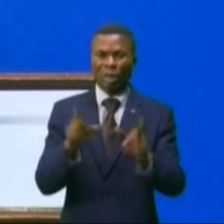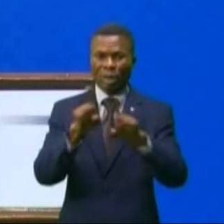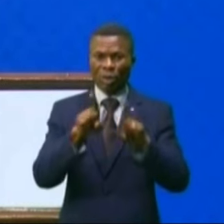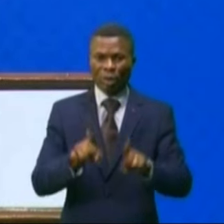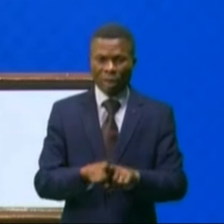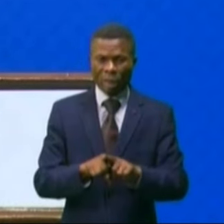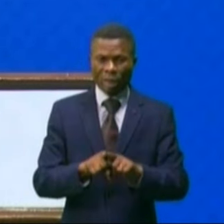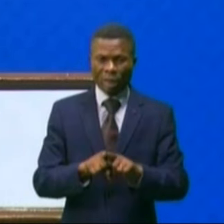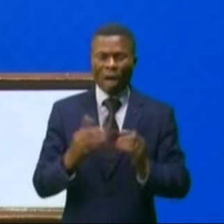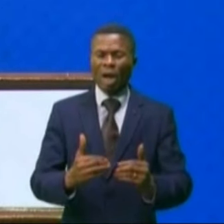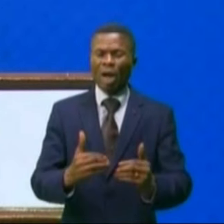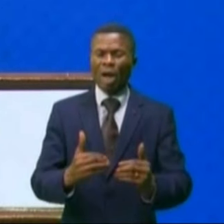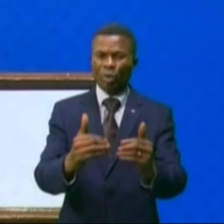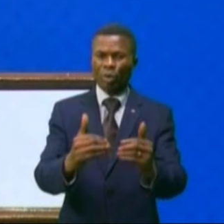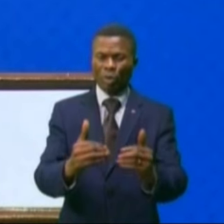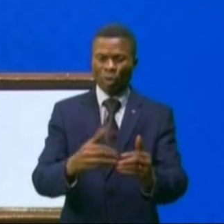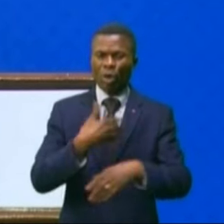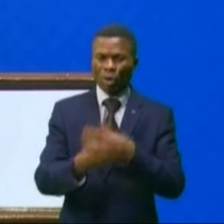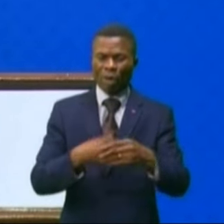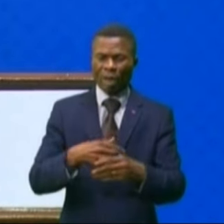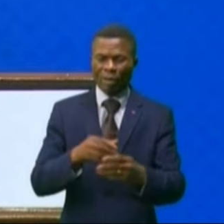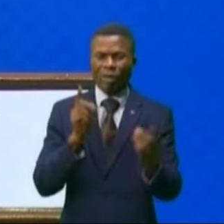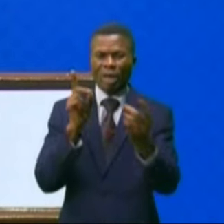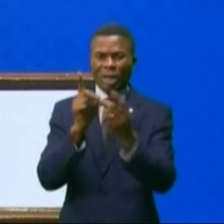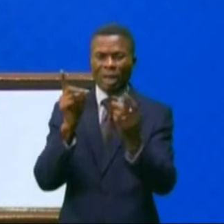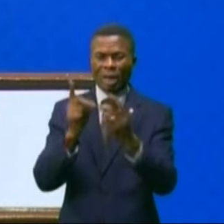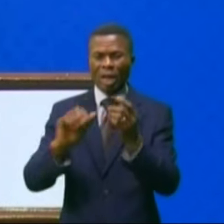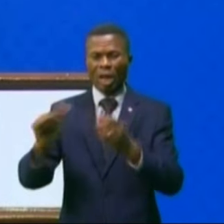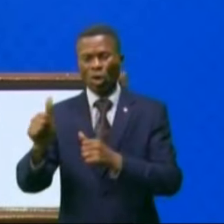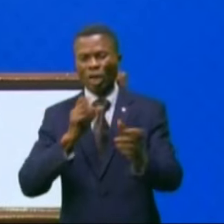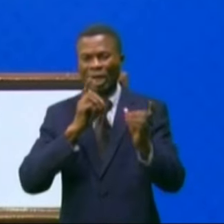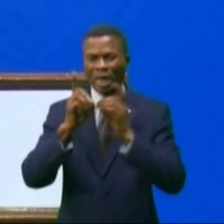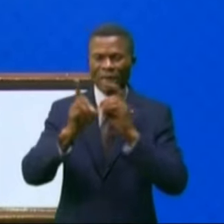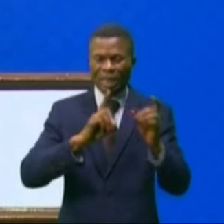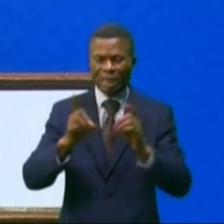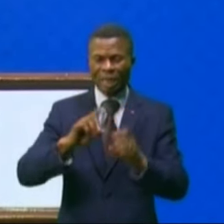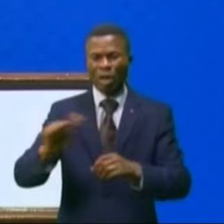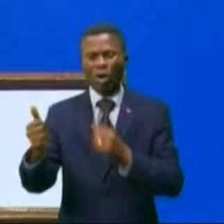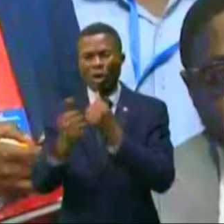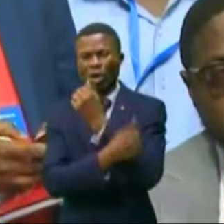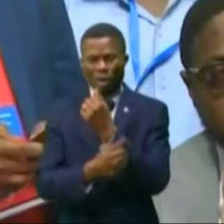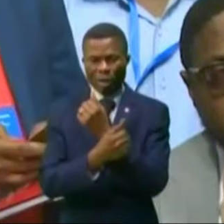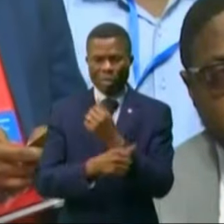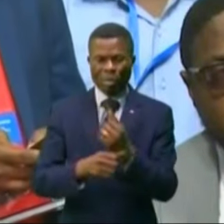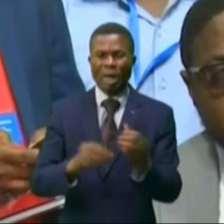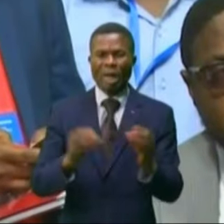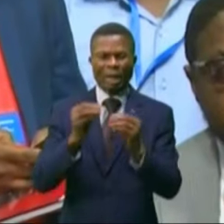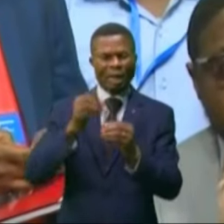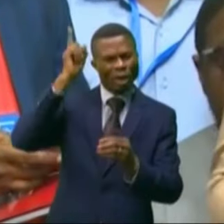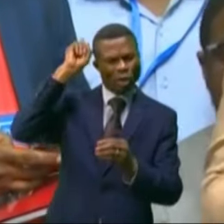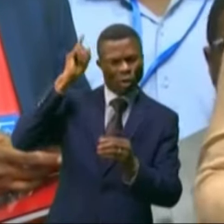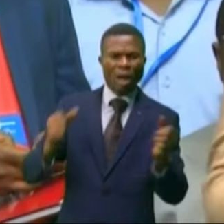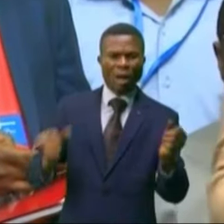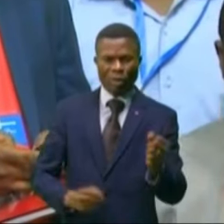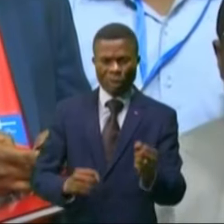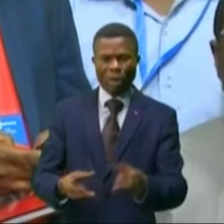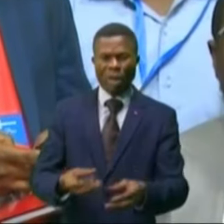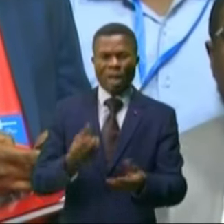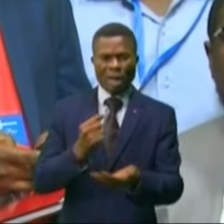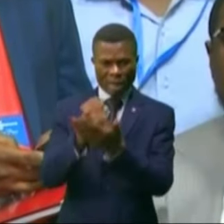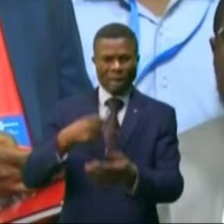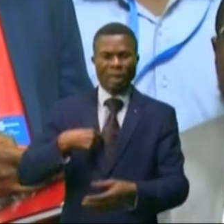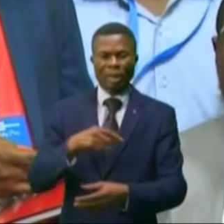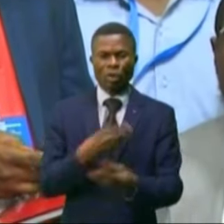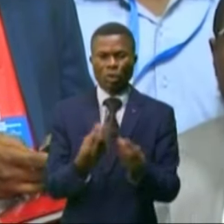en continuant les efforts diplomatiques dans le cadre du processus de Luanda, qui devrait nous aider à trouver